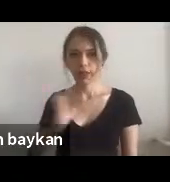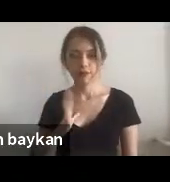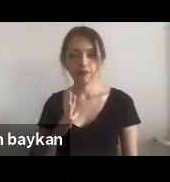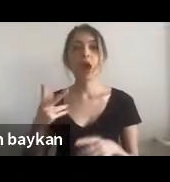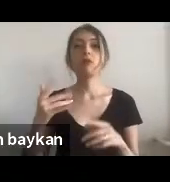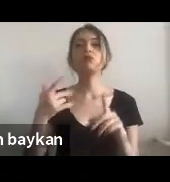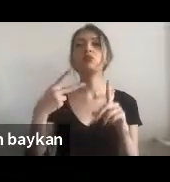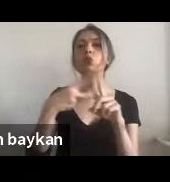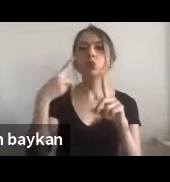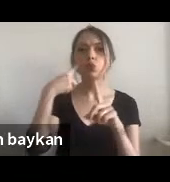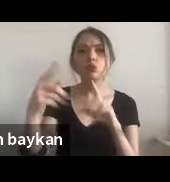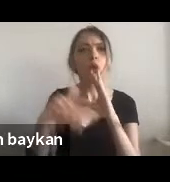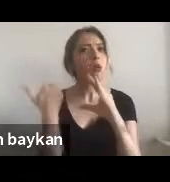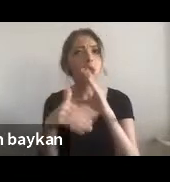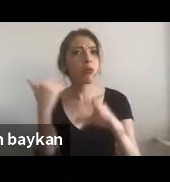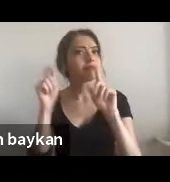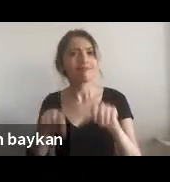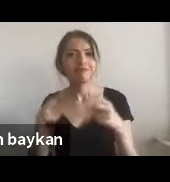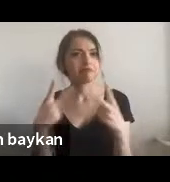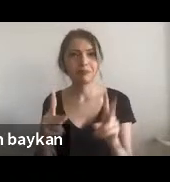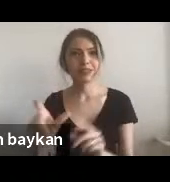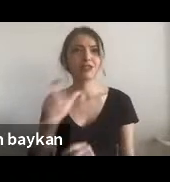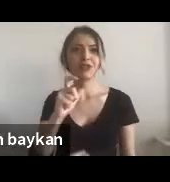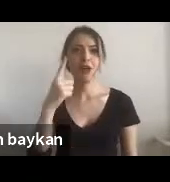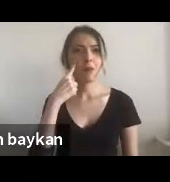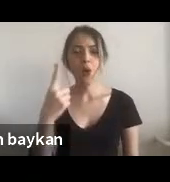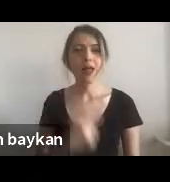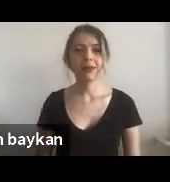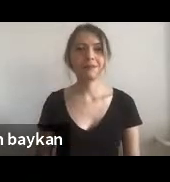yorumlarına cevaplarını yazabilirler.